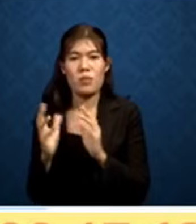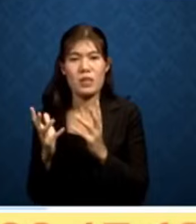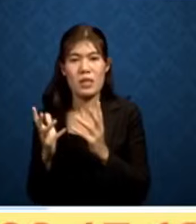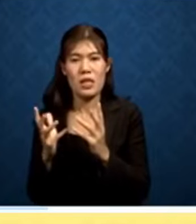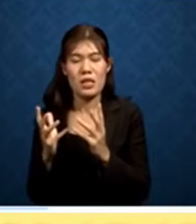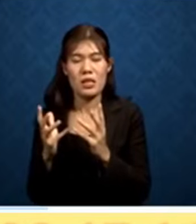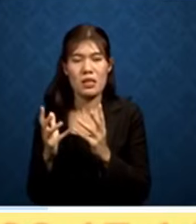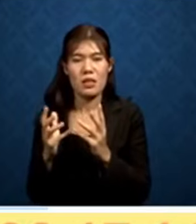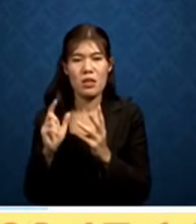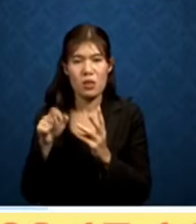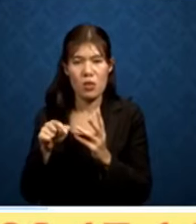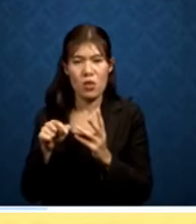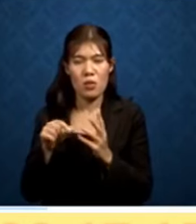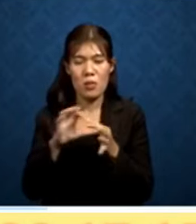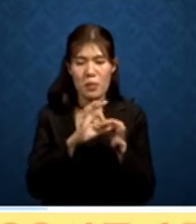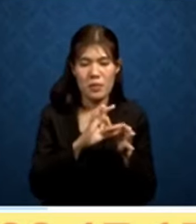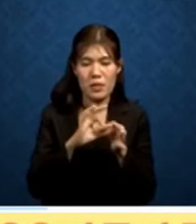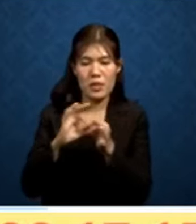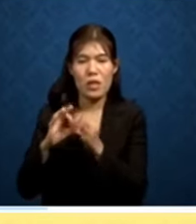ข้องในการรบเรื่องต่อ